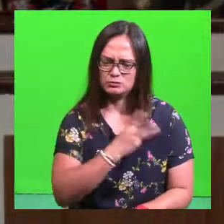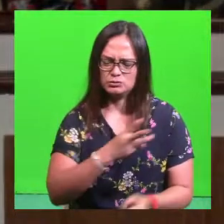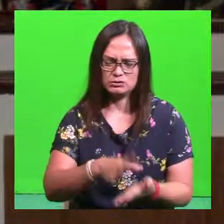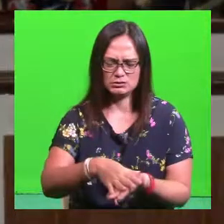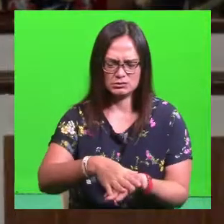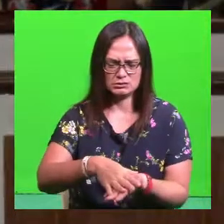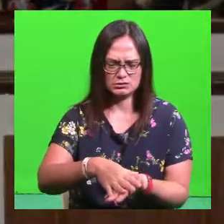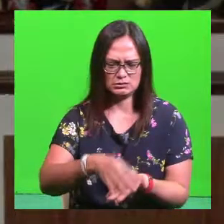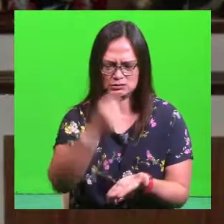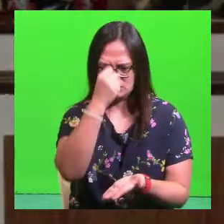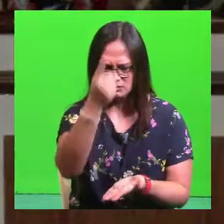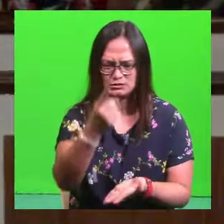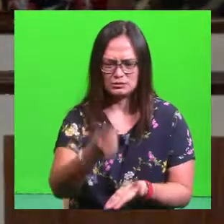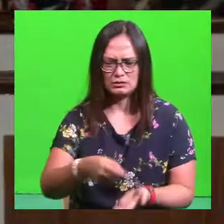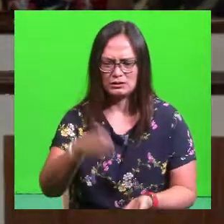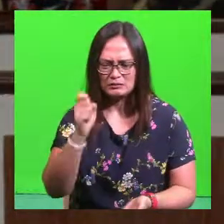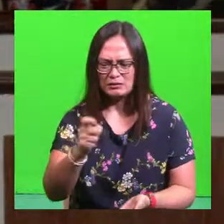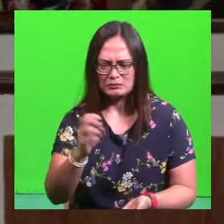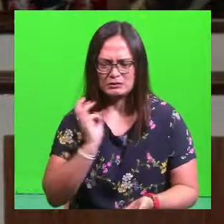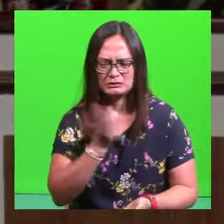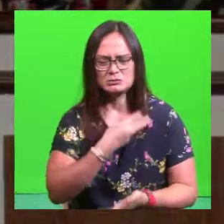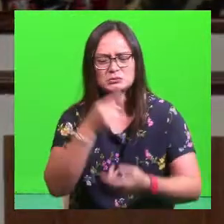na tayo na mapahamak.